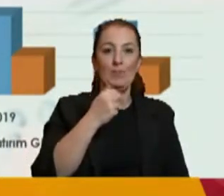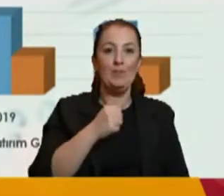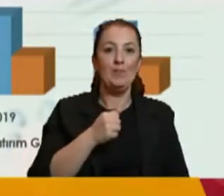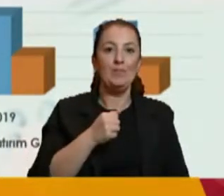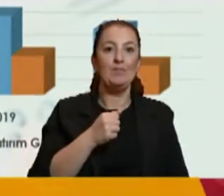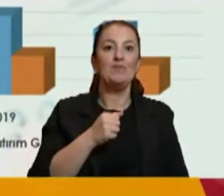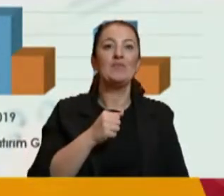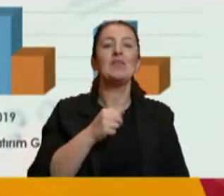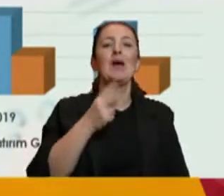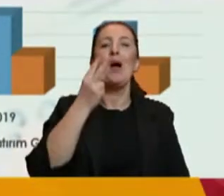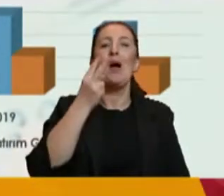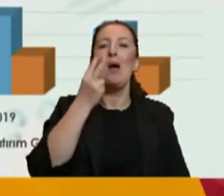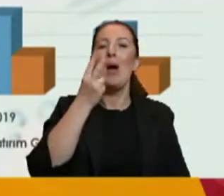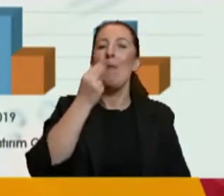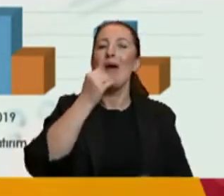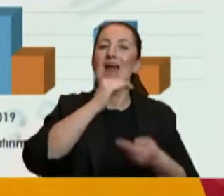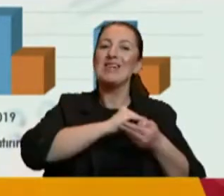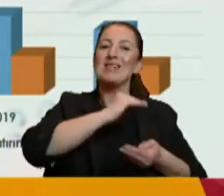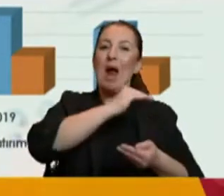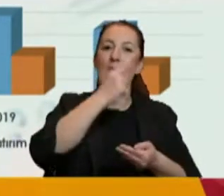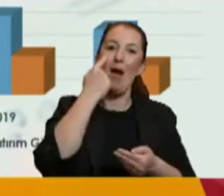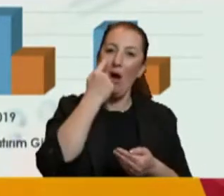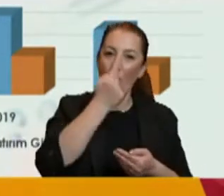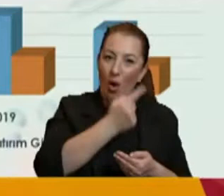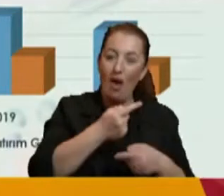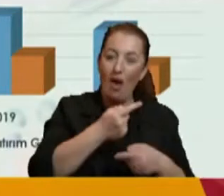bu sermaye giderlerimiz